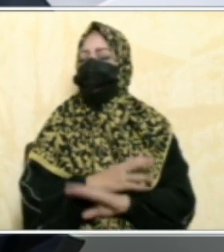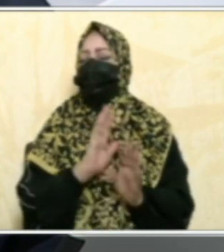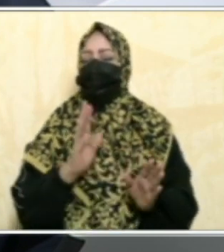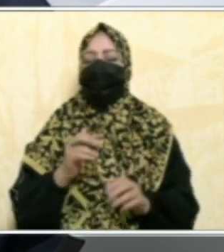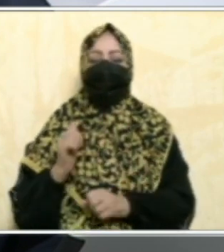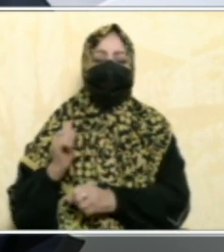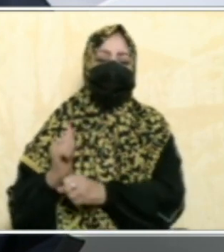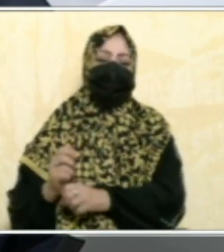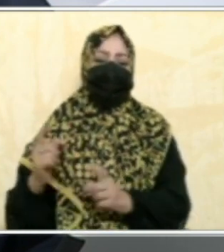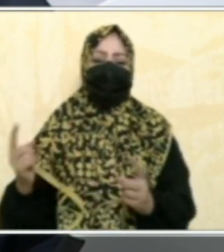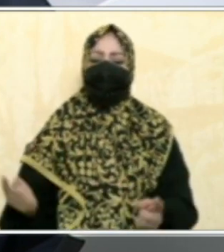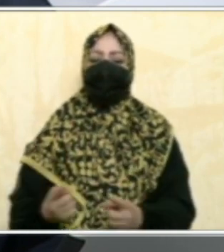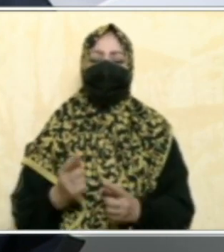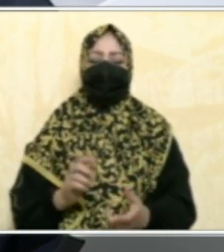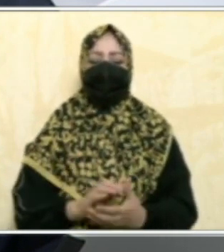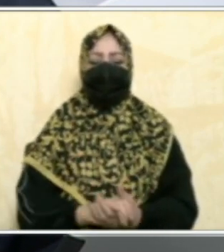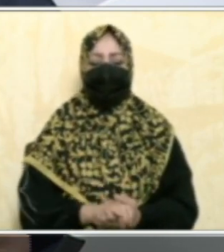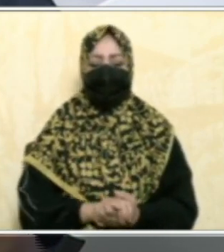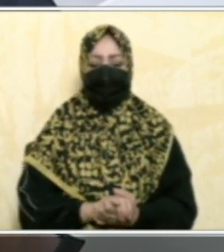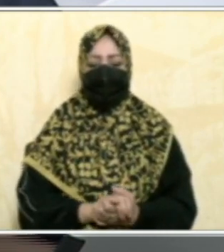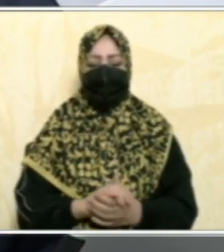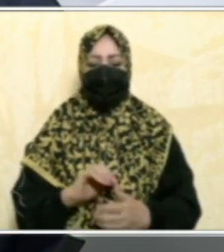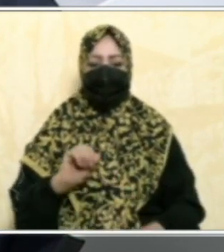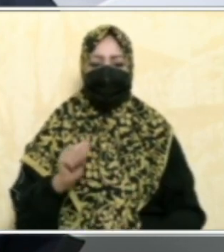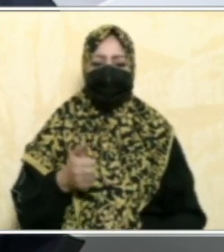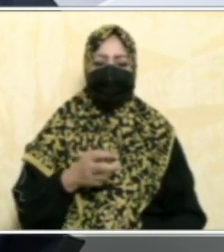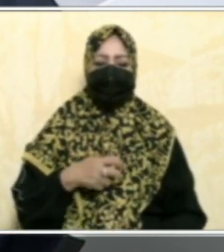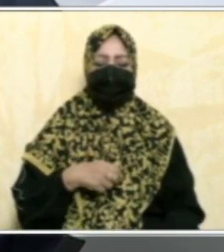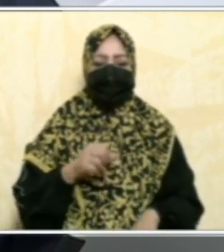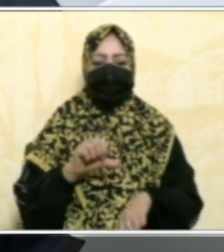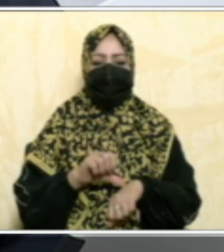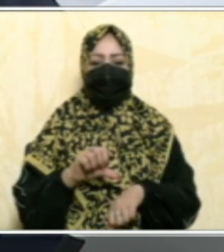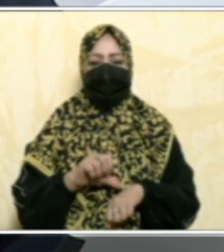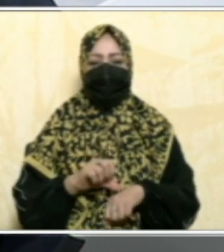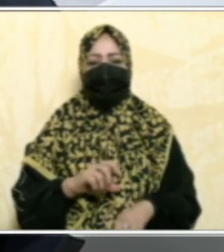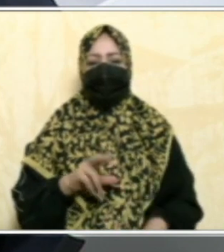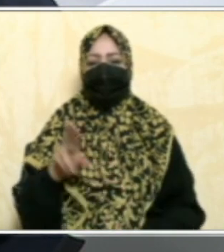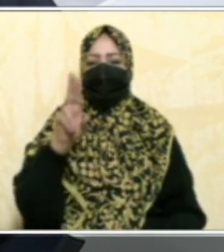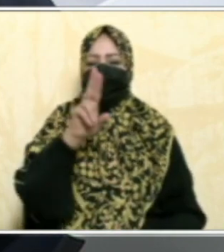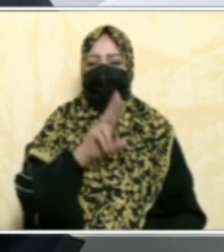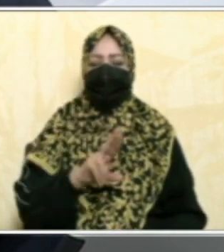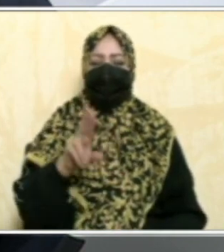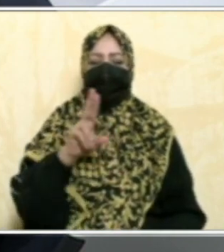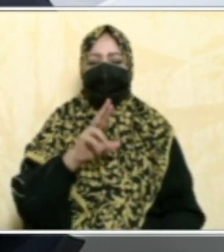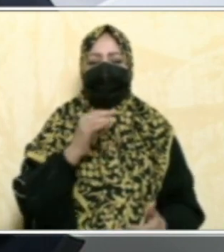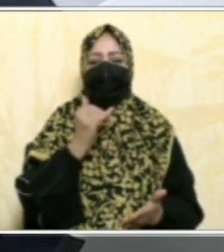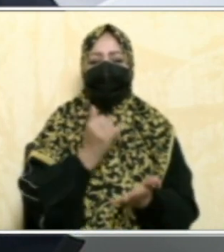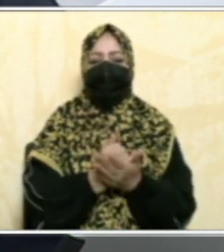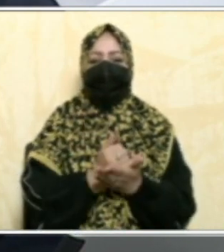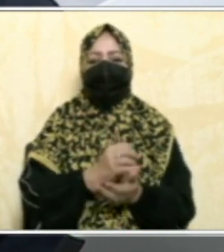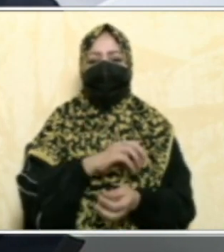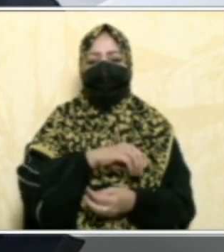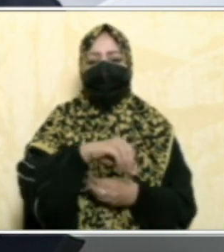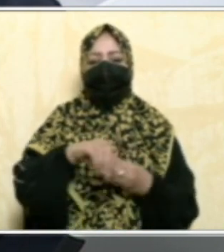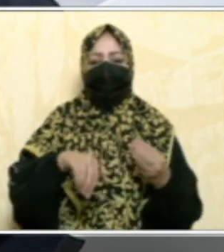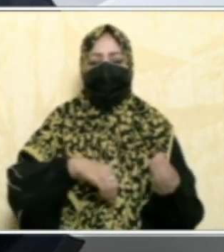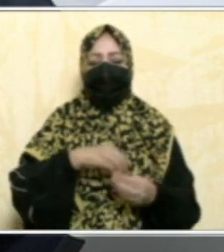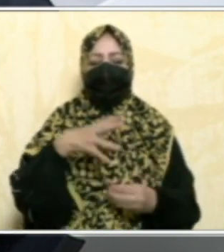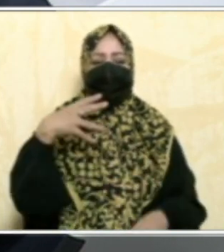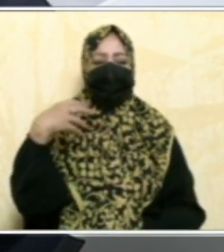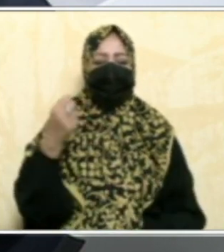الأخ أحمد من طرابلس يسأل عن شرعية الحج بمال الأمة، يقول كما ورد في قرار رئيس